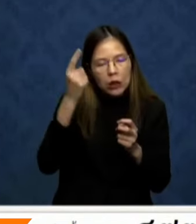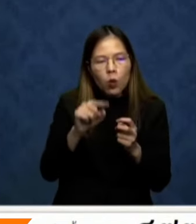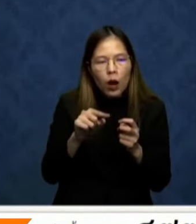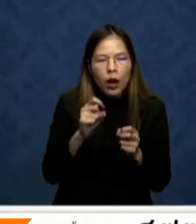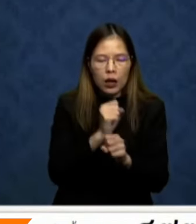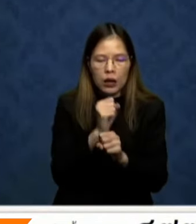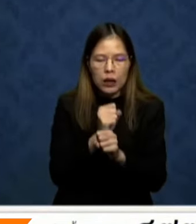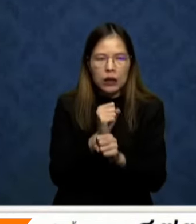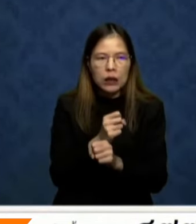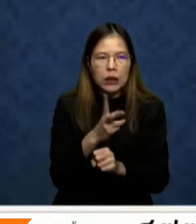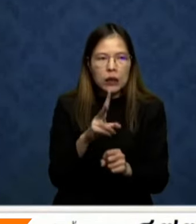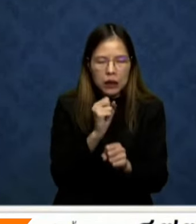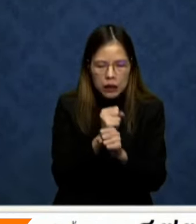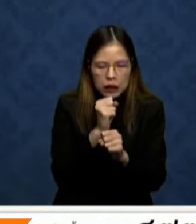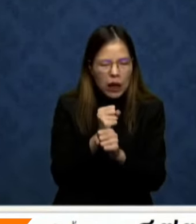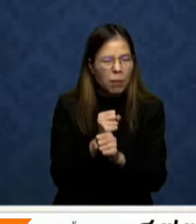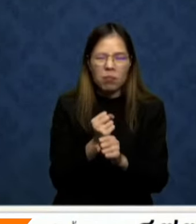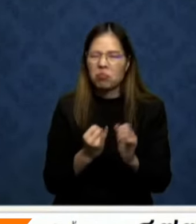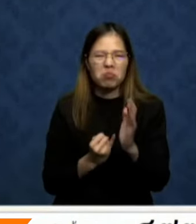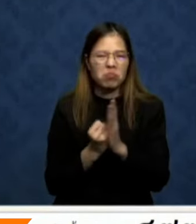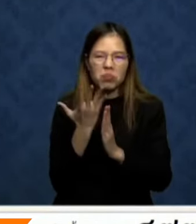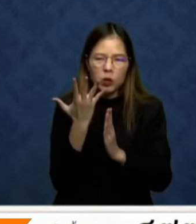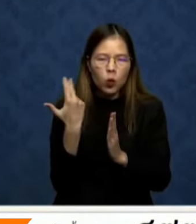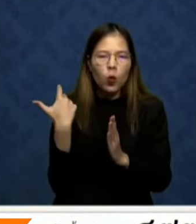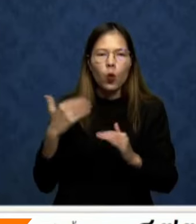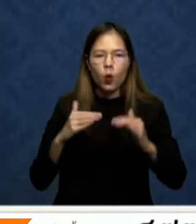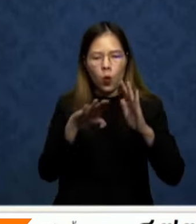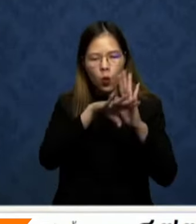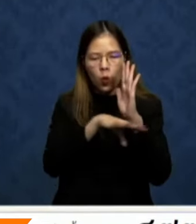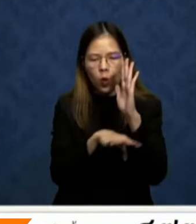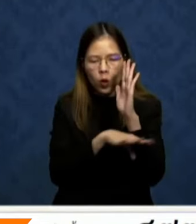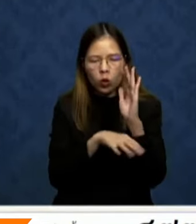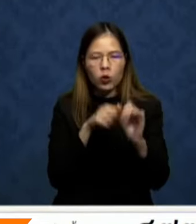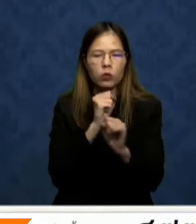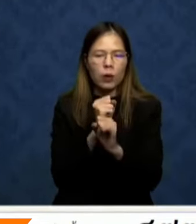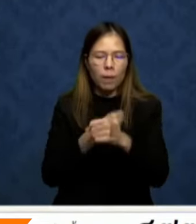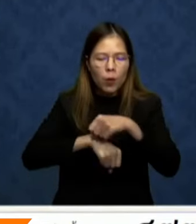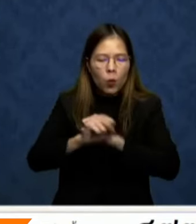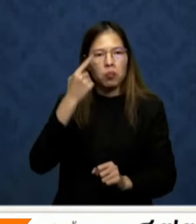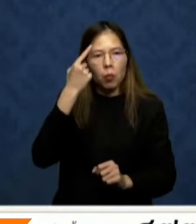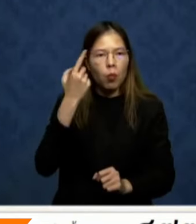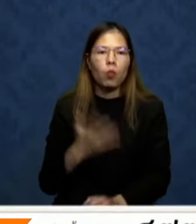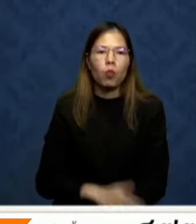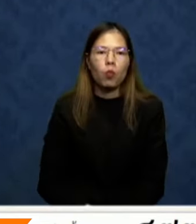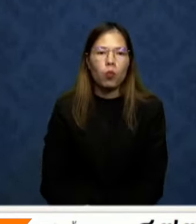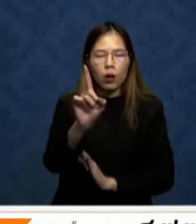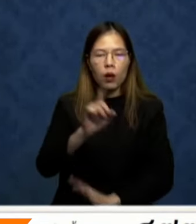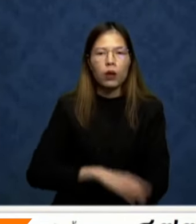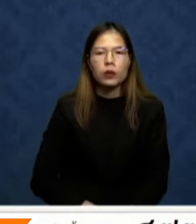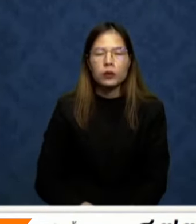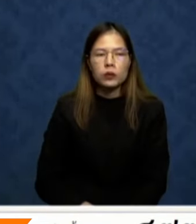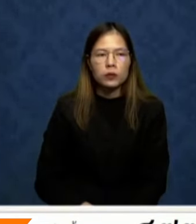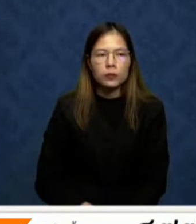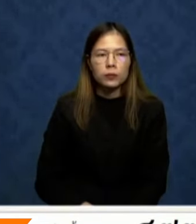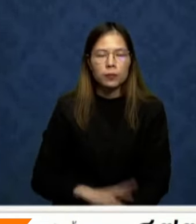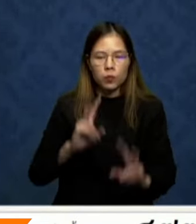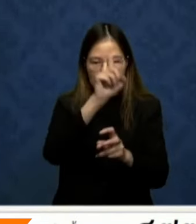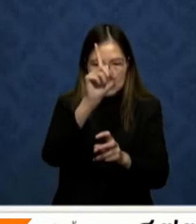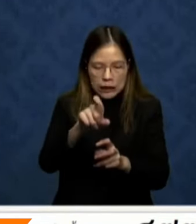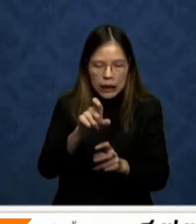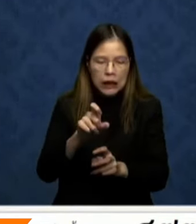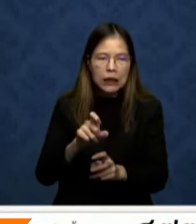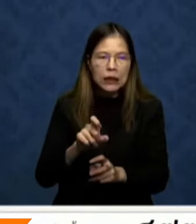าสิ่งที่ทำอาจจะไม่ถูกต้องแต่จะเป็นขั้นตอนกระบวนการไหนผมไม่ทราบสุดท้ายผมมีข้อสังเกตนิด